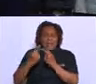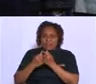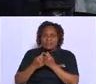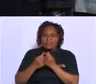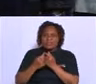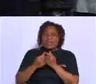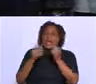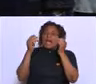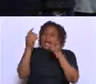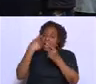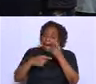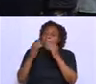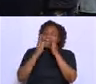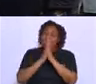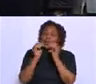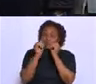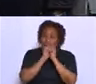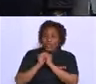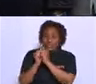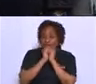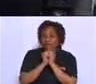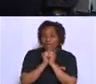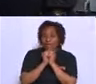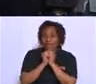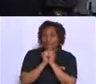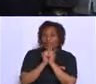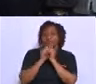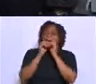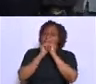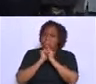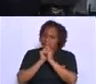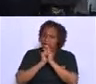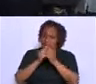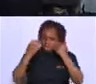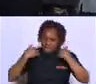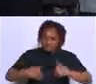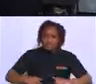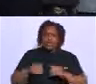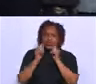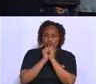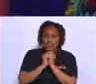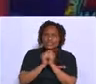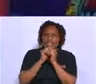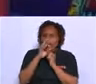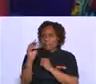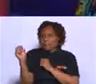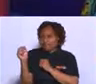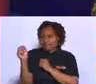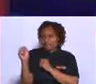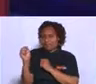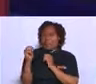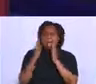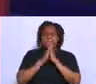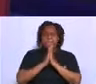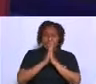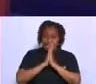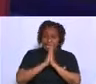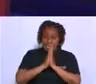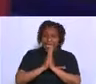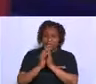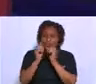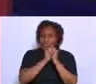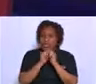Come and pray with them. Omba pamoja nao. Pray personally with people. Omba na kila mtu anayekuja pale. Ombeni na watu kule kwenye